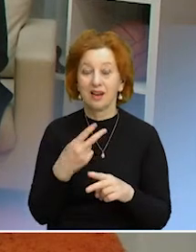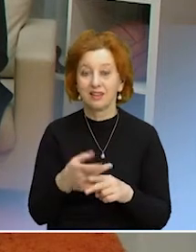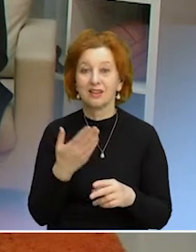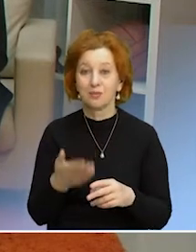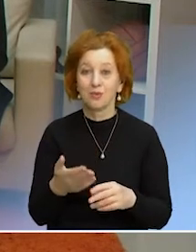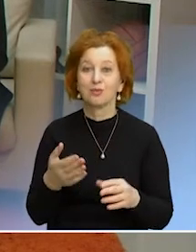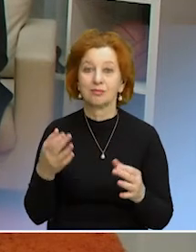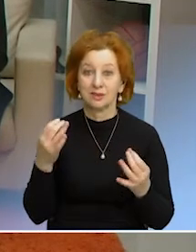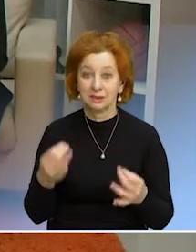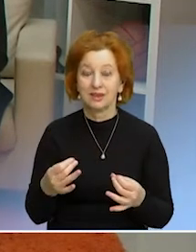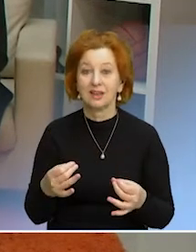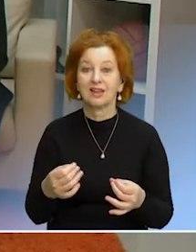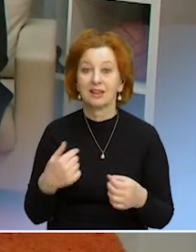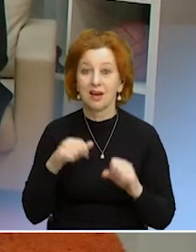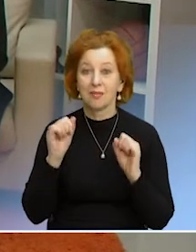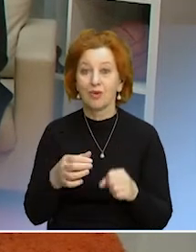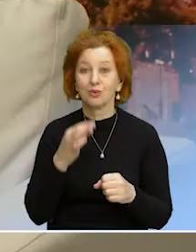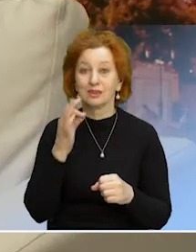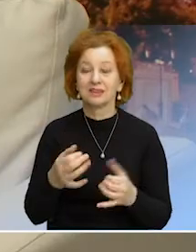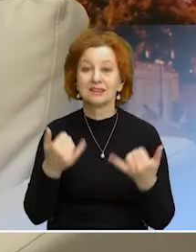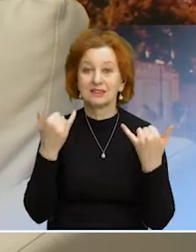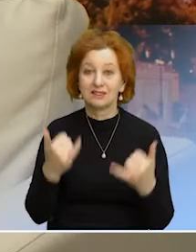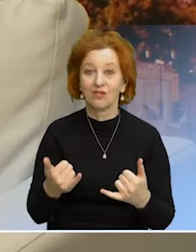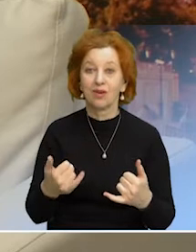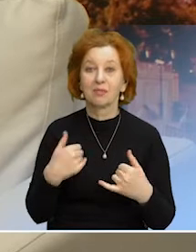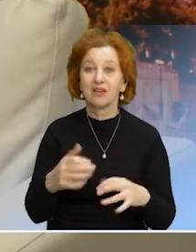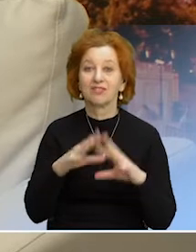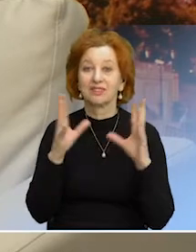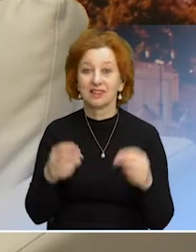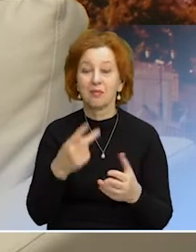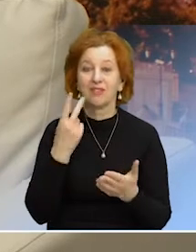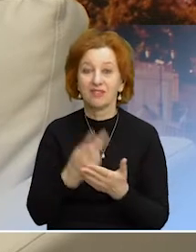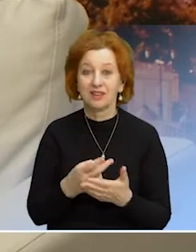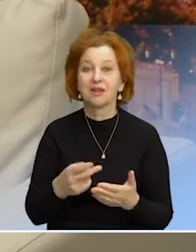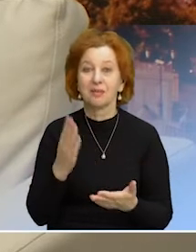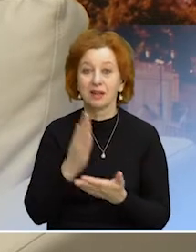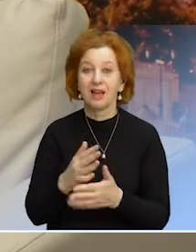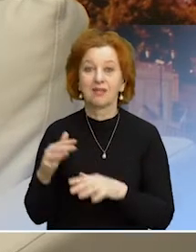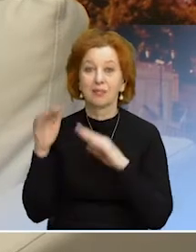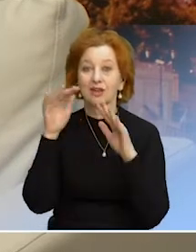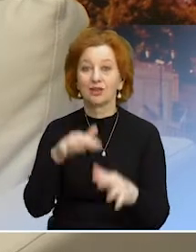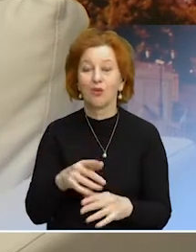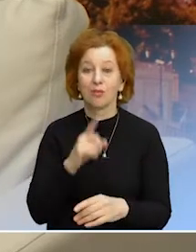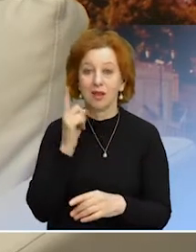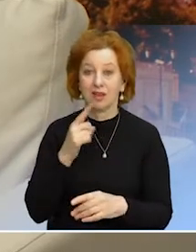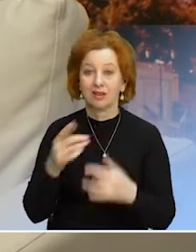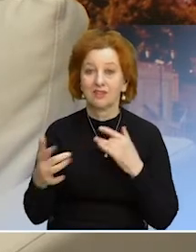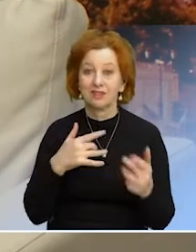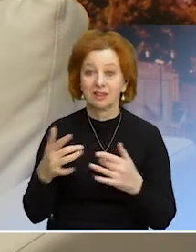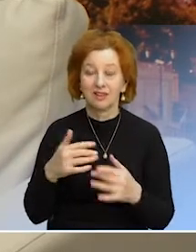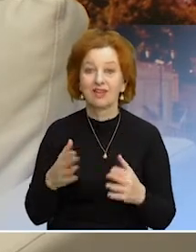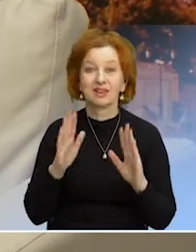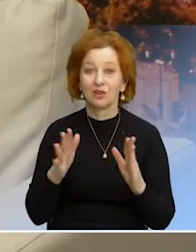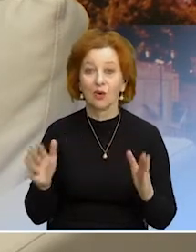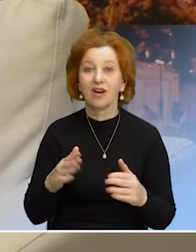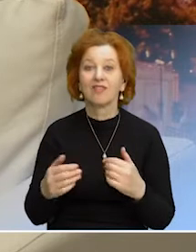Вот, поэтому я могу сказать, что сегодня мы все видим, что есть приток новых молодых в театры. Не